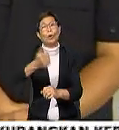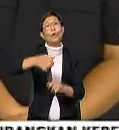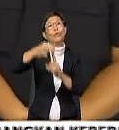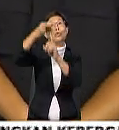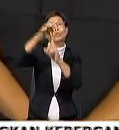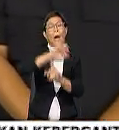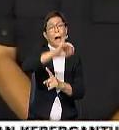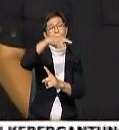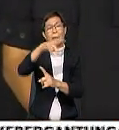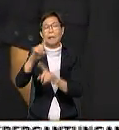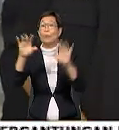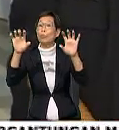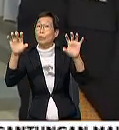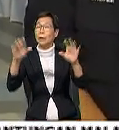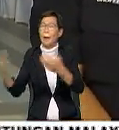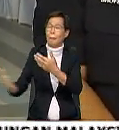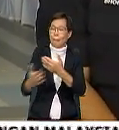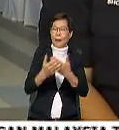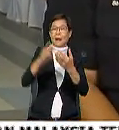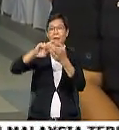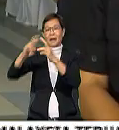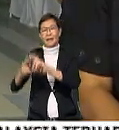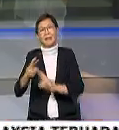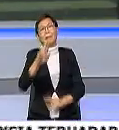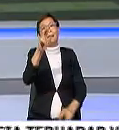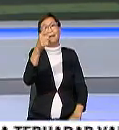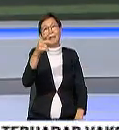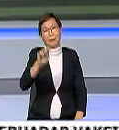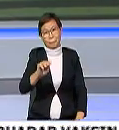di IPD Pontian. Untuk itu kembali semula kepada rakan di Agus Sapuri.